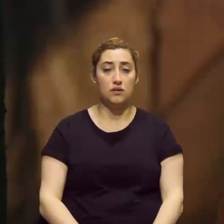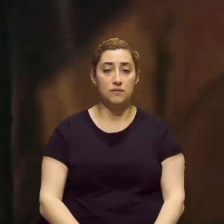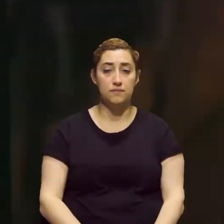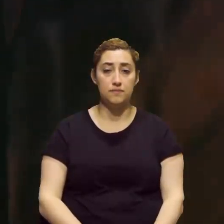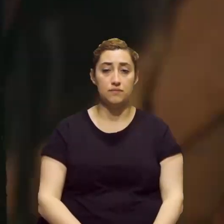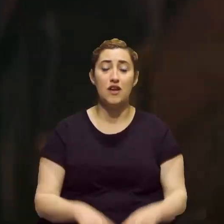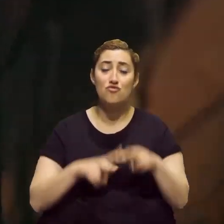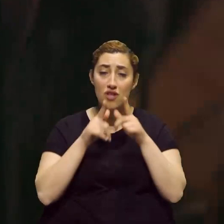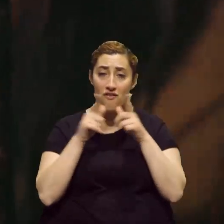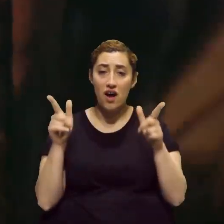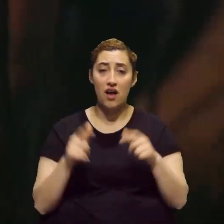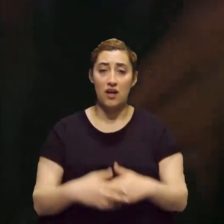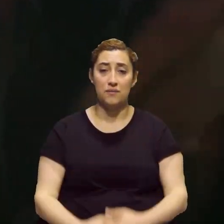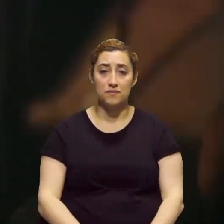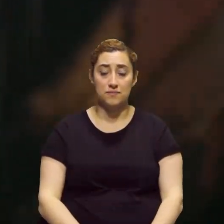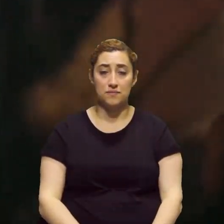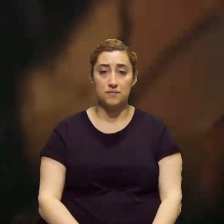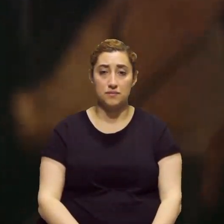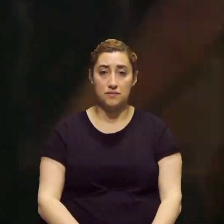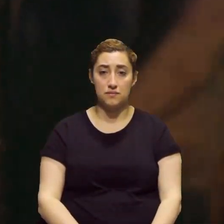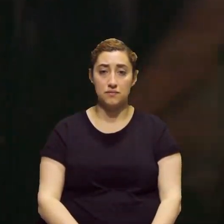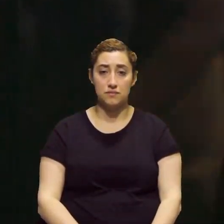Hücre. Mustafa!